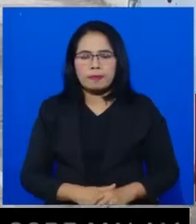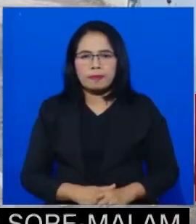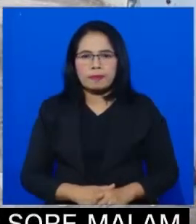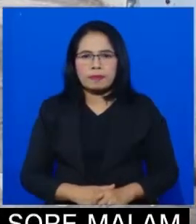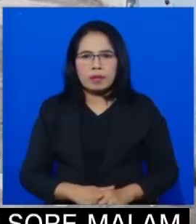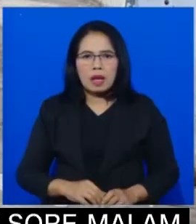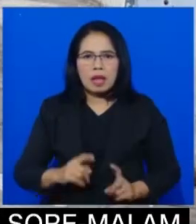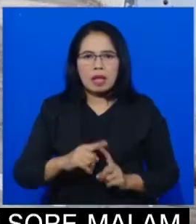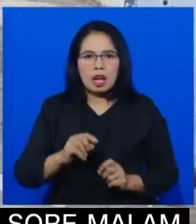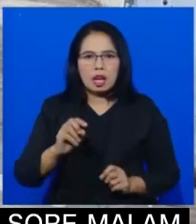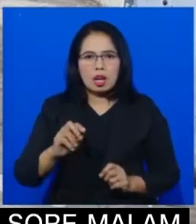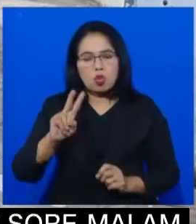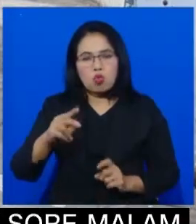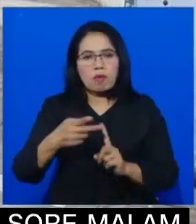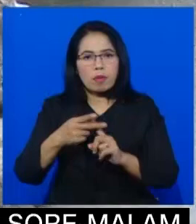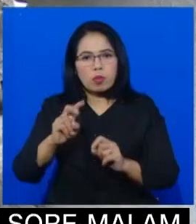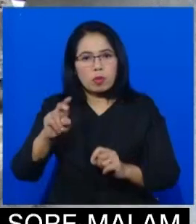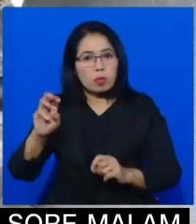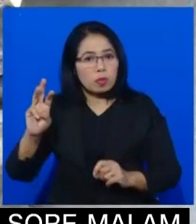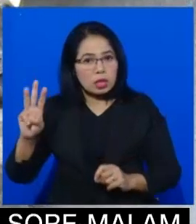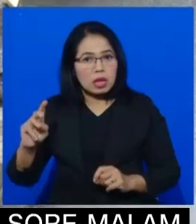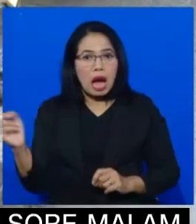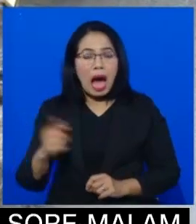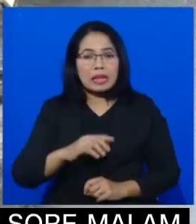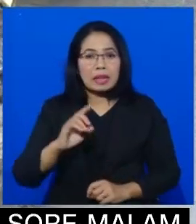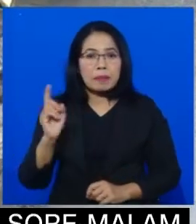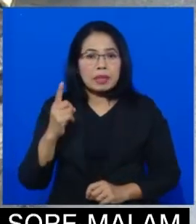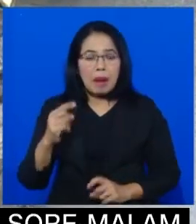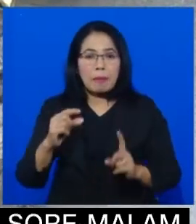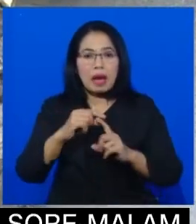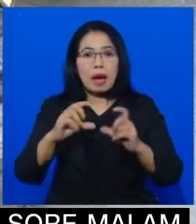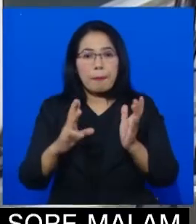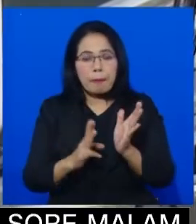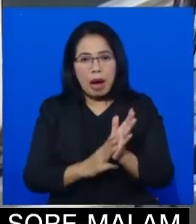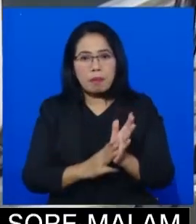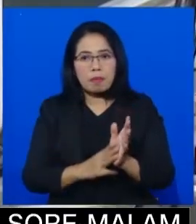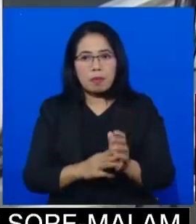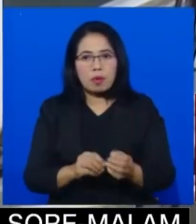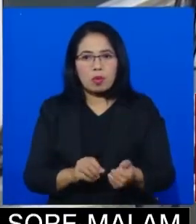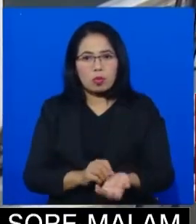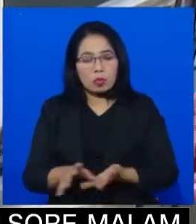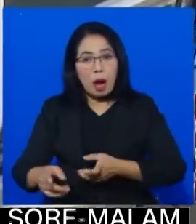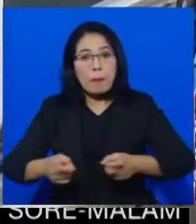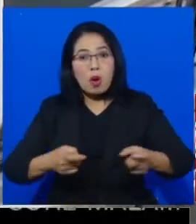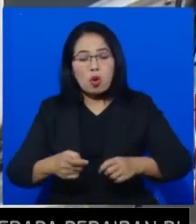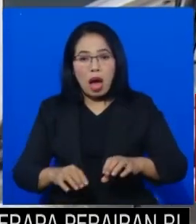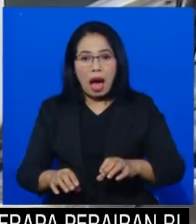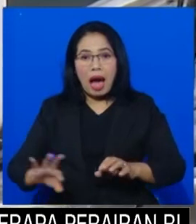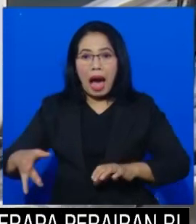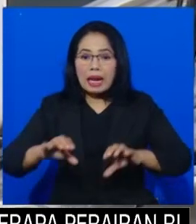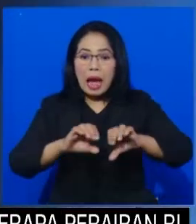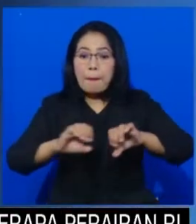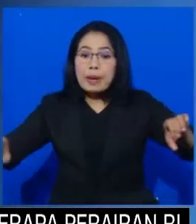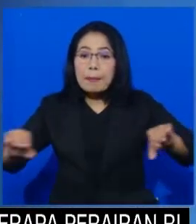Pada 2 Februari 2023, atau hari pertama Pamjaya secara penuh mengoperasikan pengelolaan air pipa, Direktur